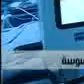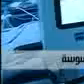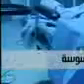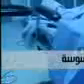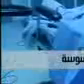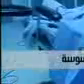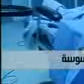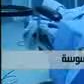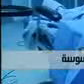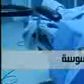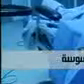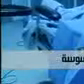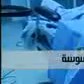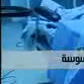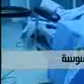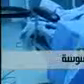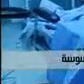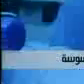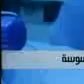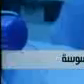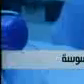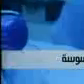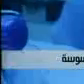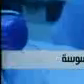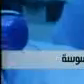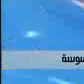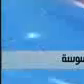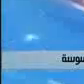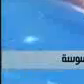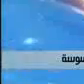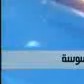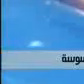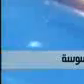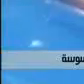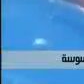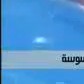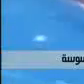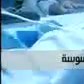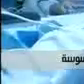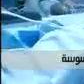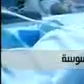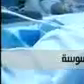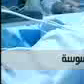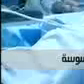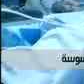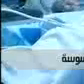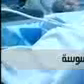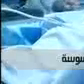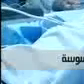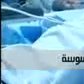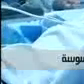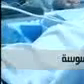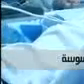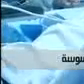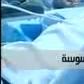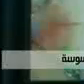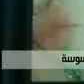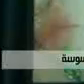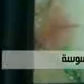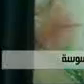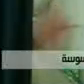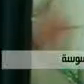خلال مؤتمر لطب العيون بسوسة، أطباء من مختلف أنحاء العالم يستعرضون أحدث التقنيات العلمية والآلية حول أمراض